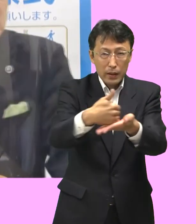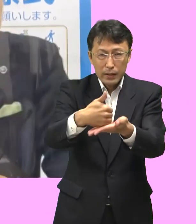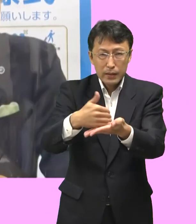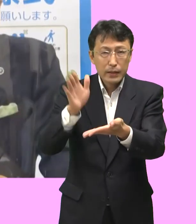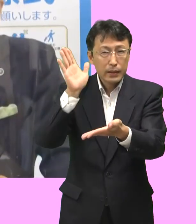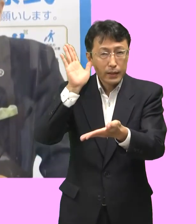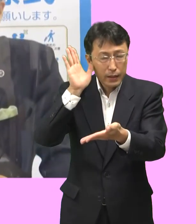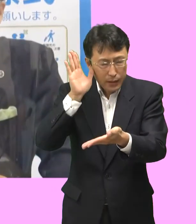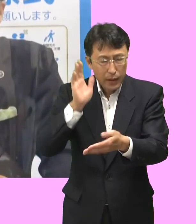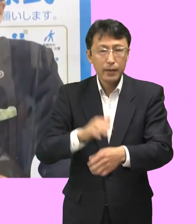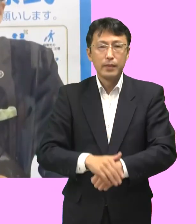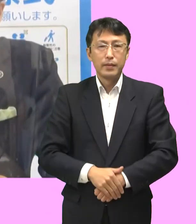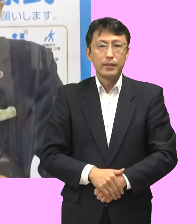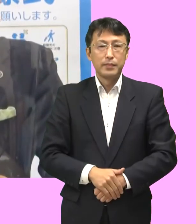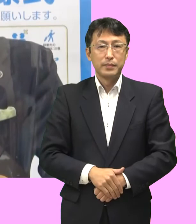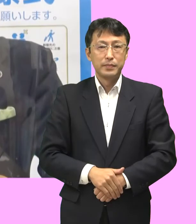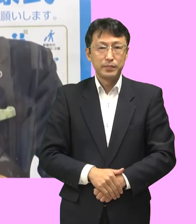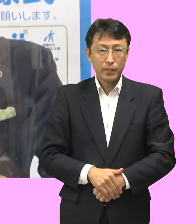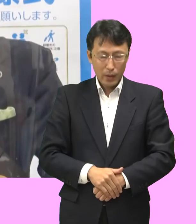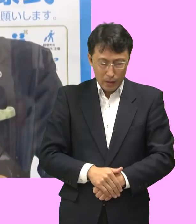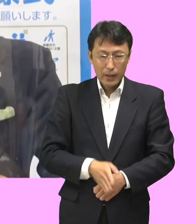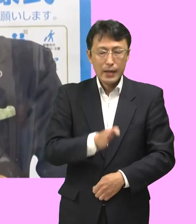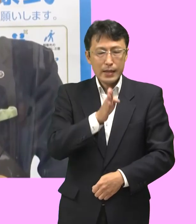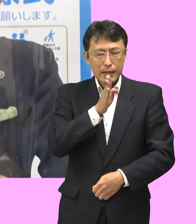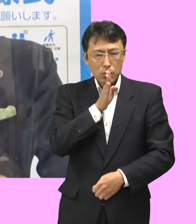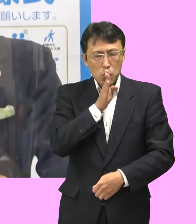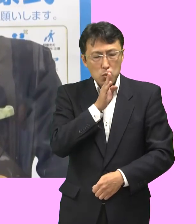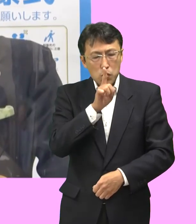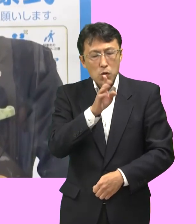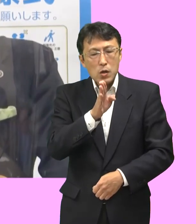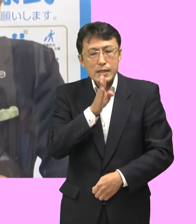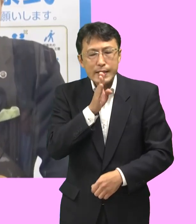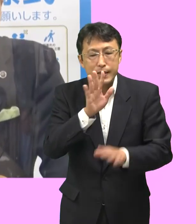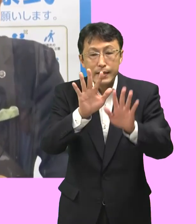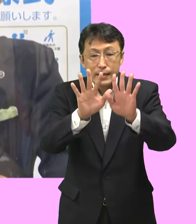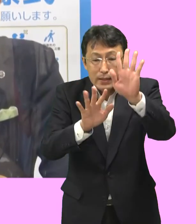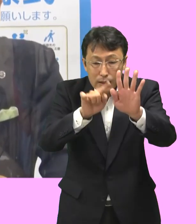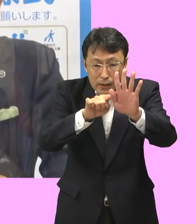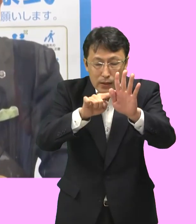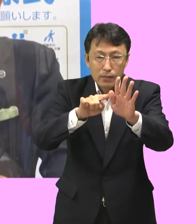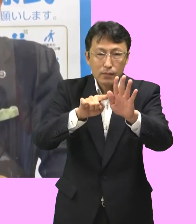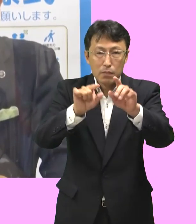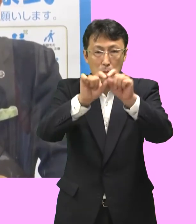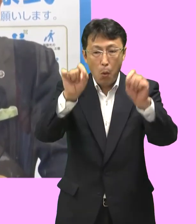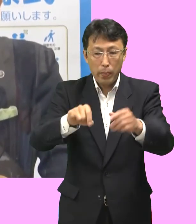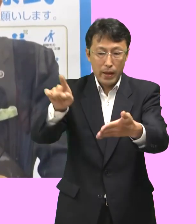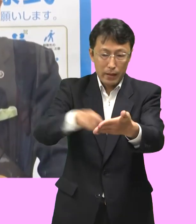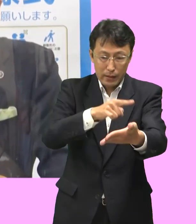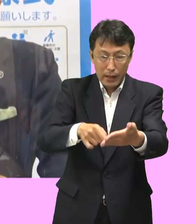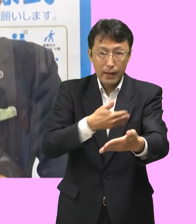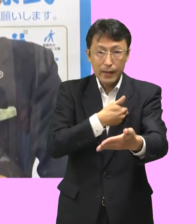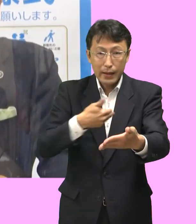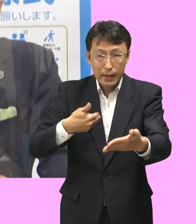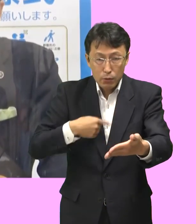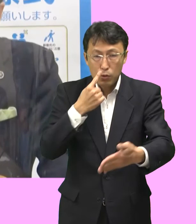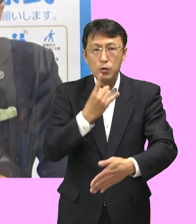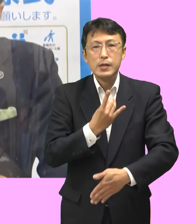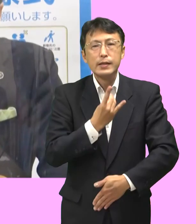て、事実関係を解明していただければということで私は期待しております。